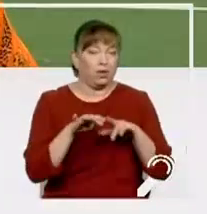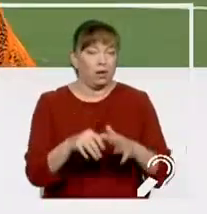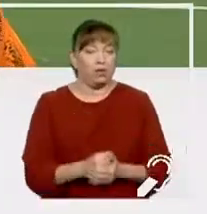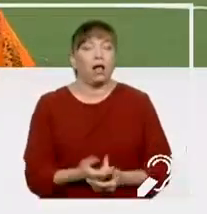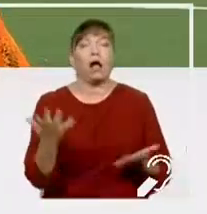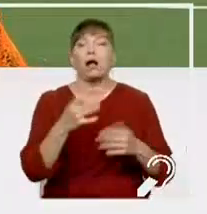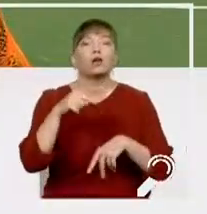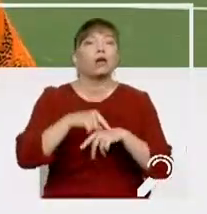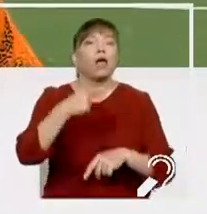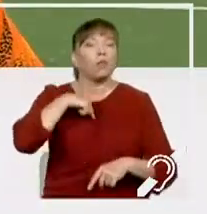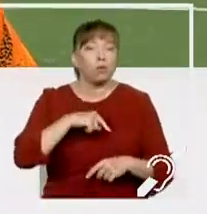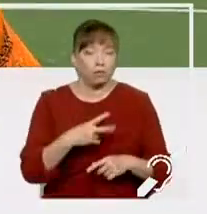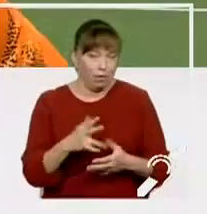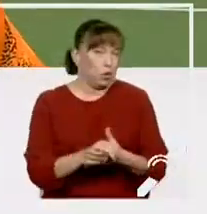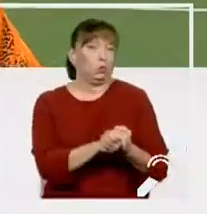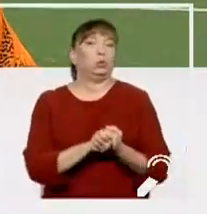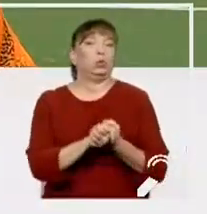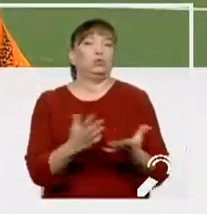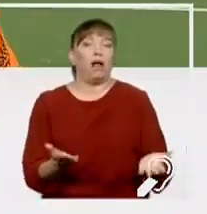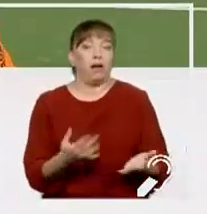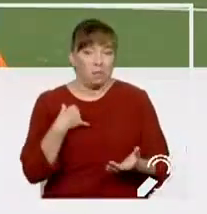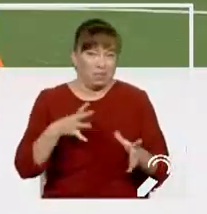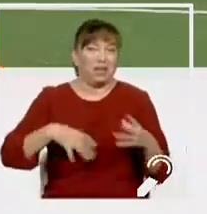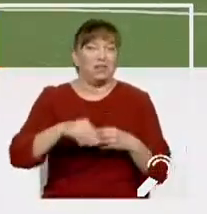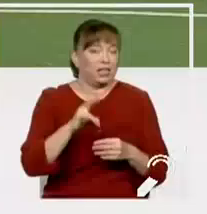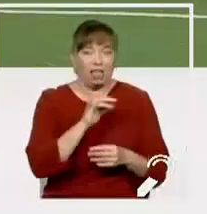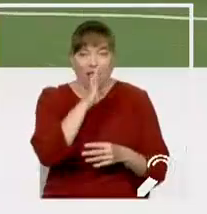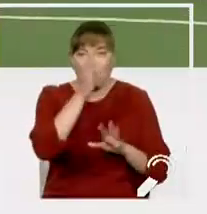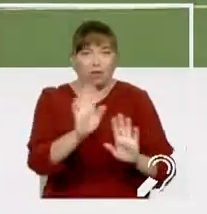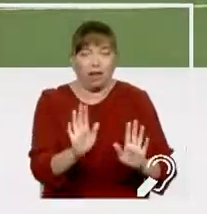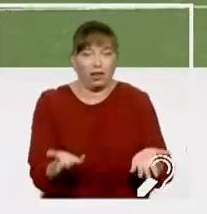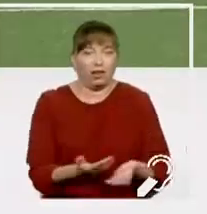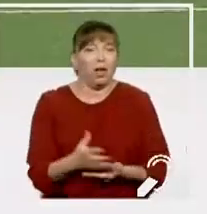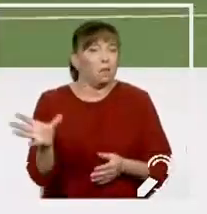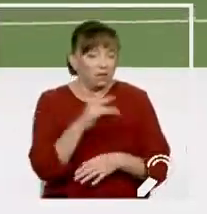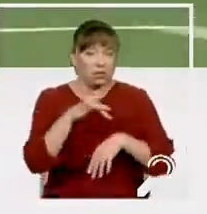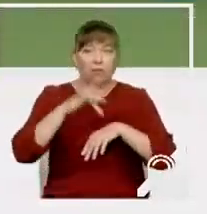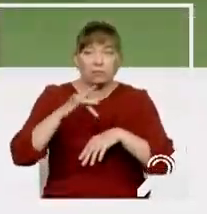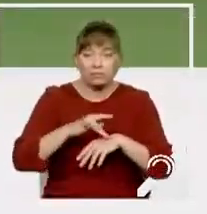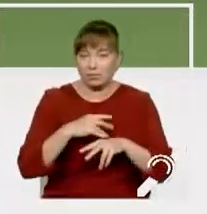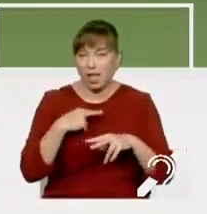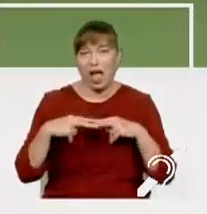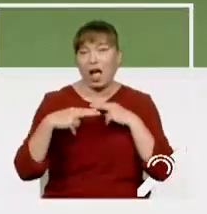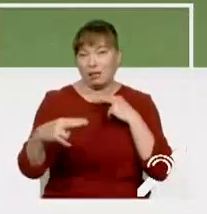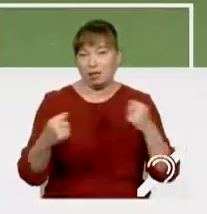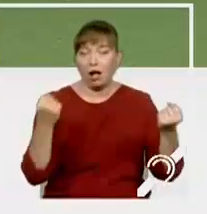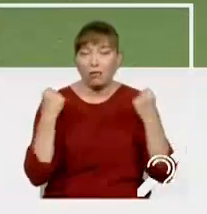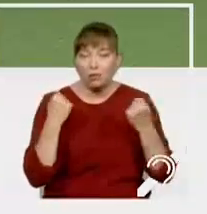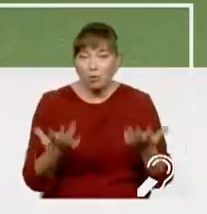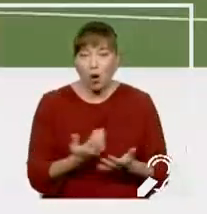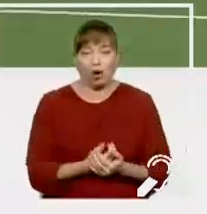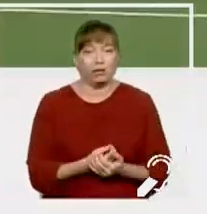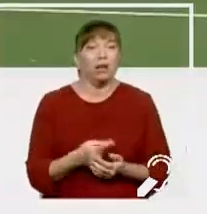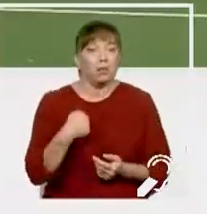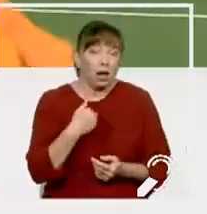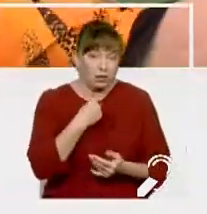Emoții? Prietenești, cum altfel. Totuși suntem nu dușmani, suntem pasiatori de un și același sport, așa că vrem